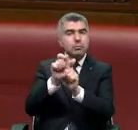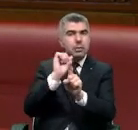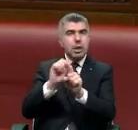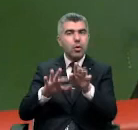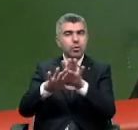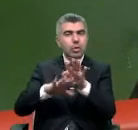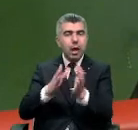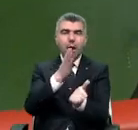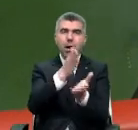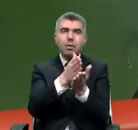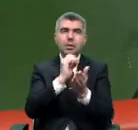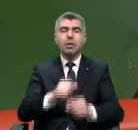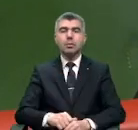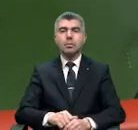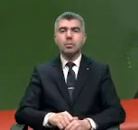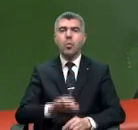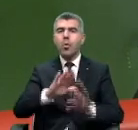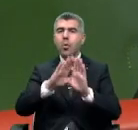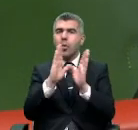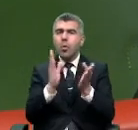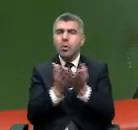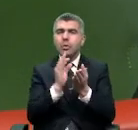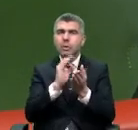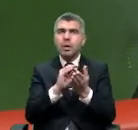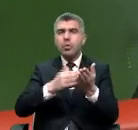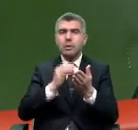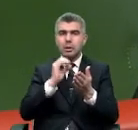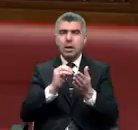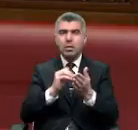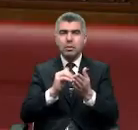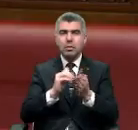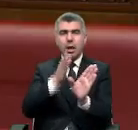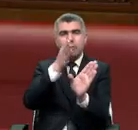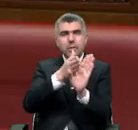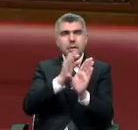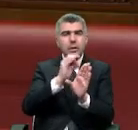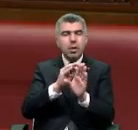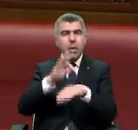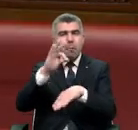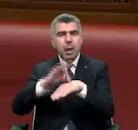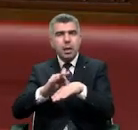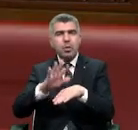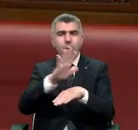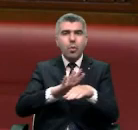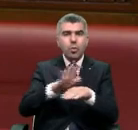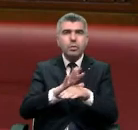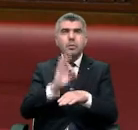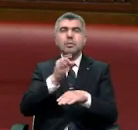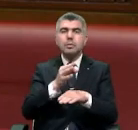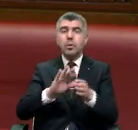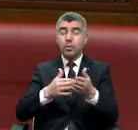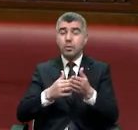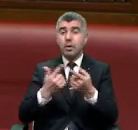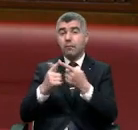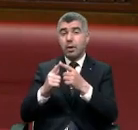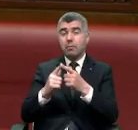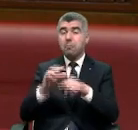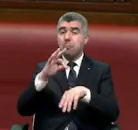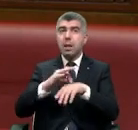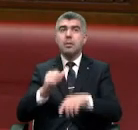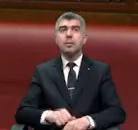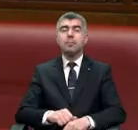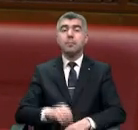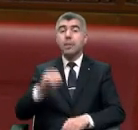وظائفهم الاجتماعية وحماية حقوقهم الأساسية. هذه الأهداف كلها محددة في تعزيز الصحة العقلية والوقائية من الاضطرابات العقلية خاصة لدى الفئات الأكثر عرضة للإصابة